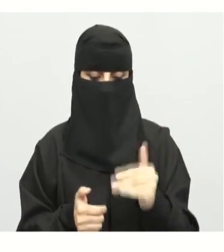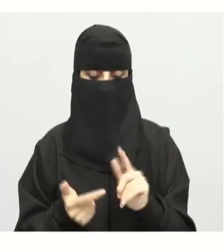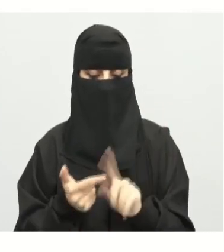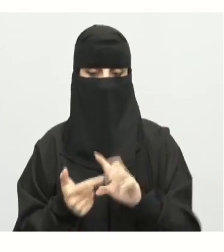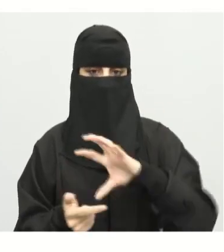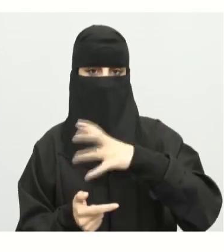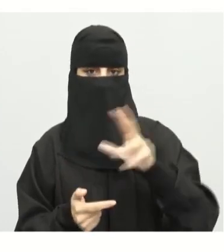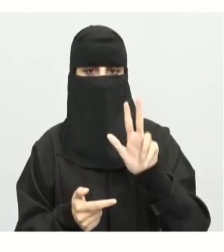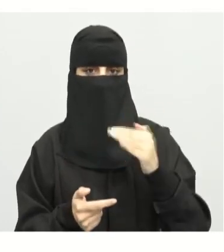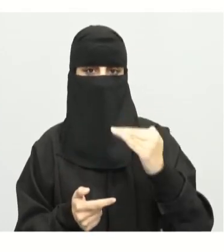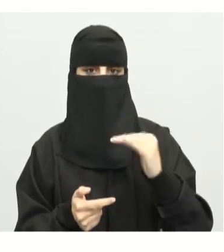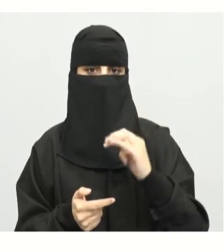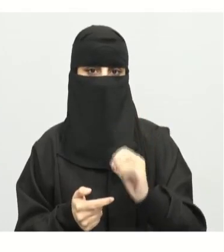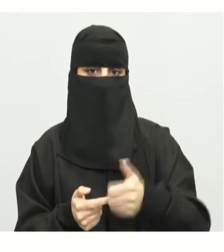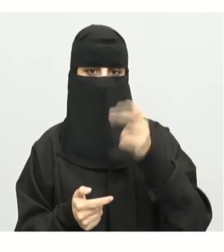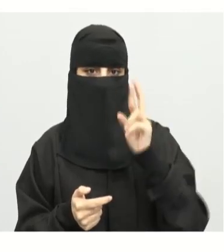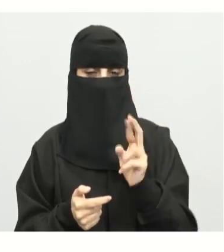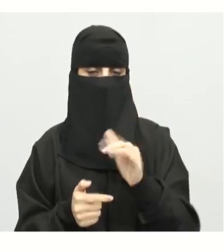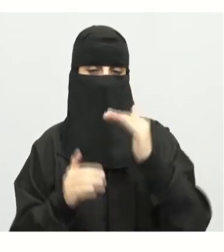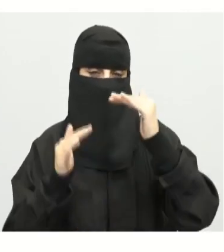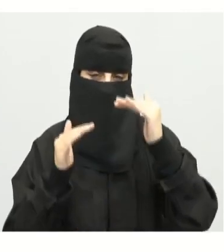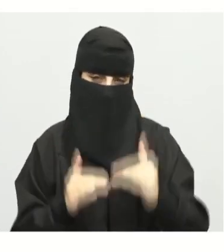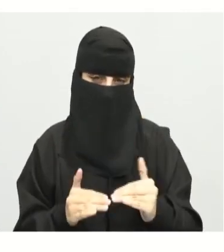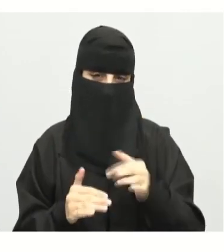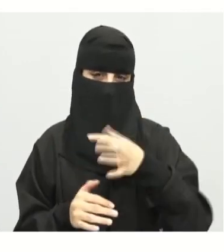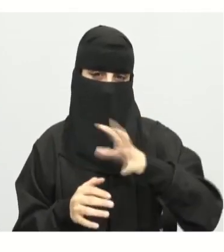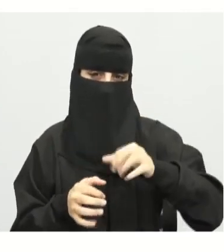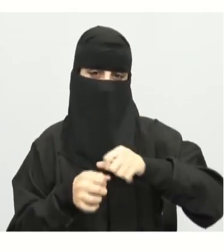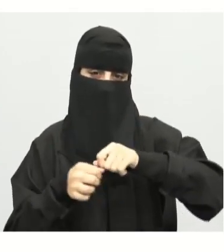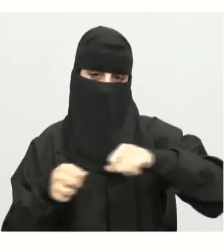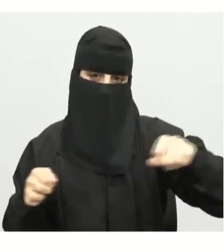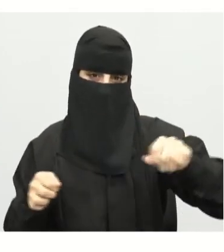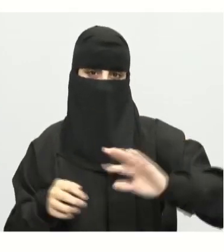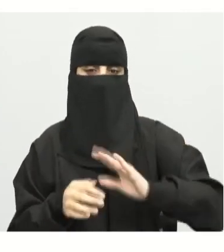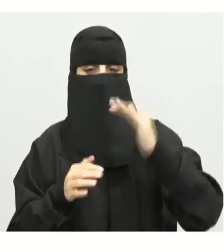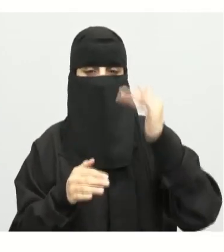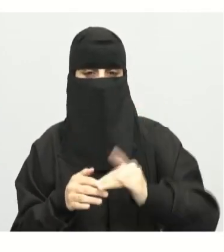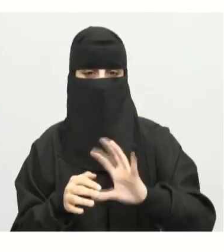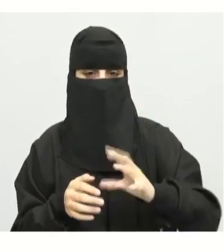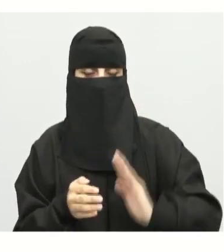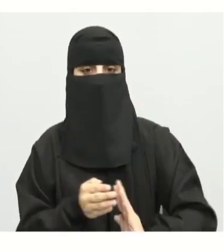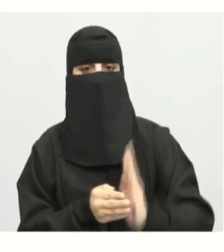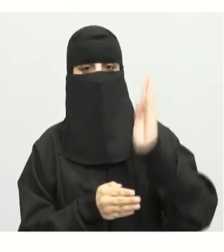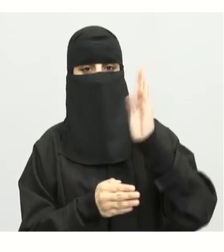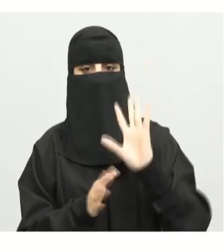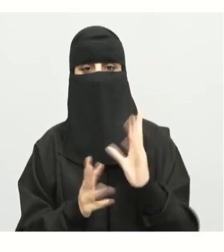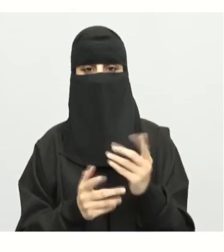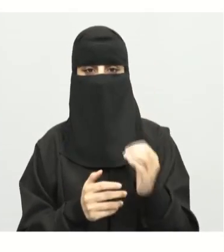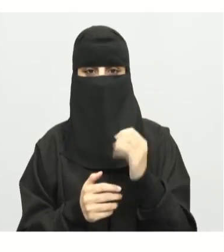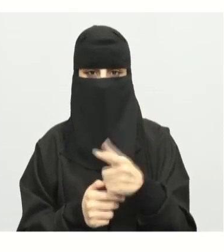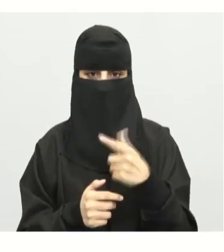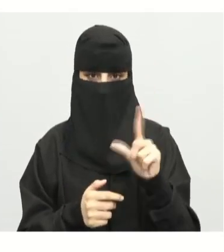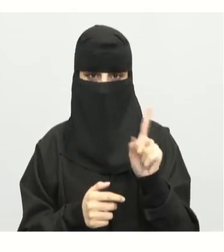جبال الحجاز هي اقل الجبال امتدادا وارتفاعا اقل الجبال امتدادا